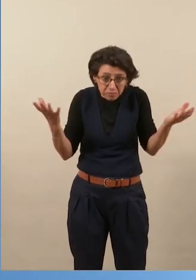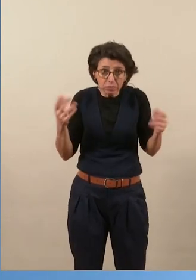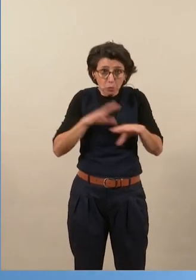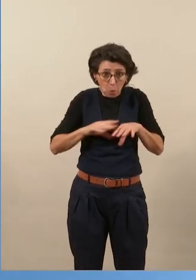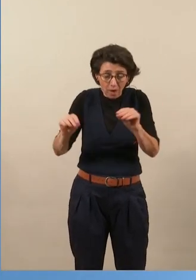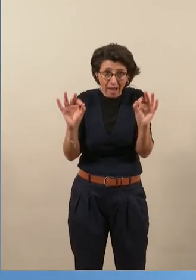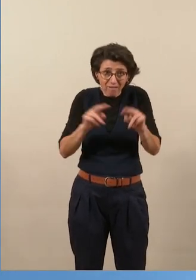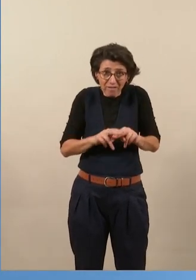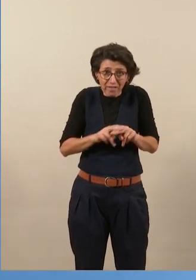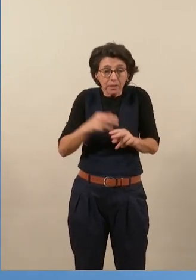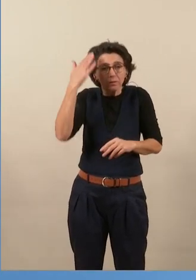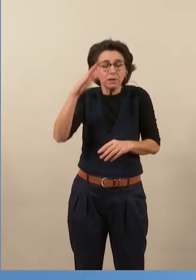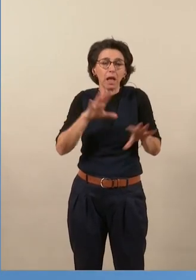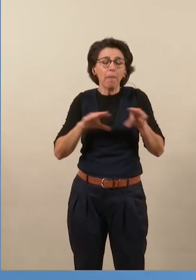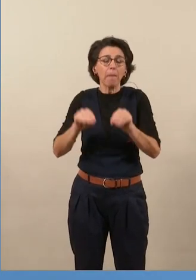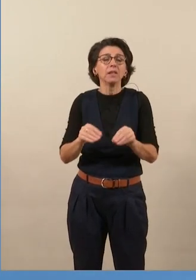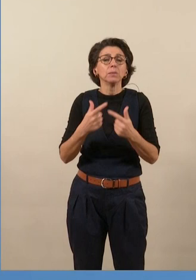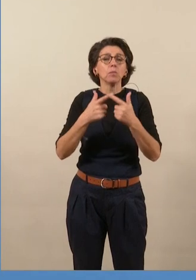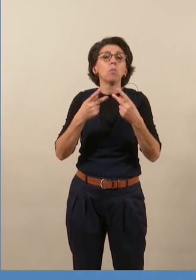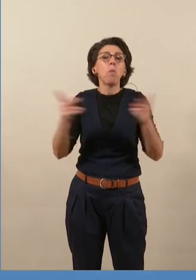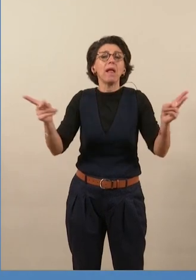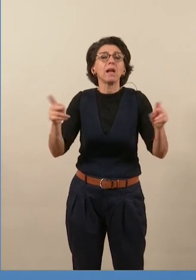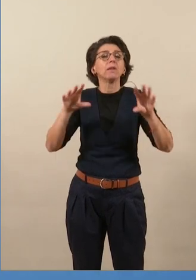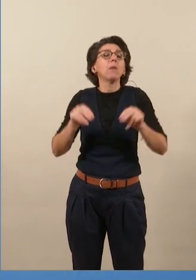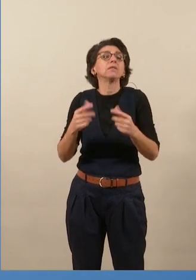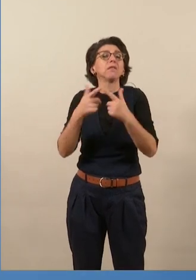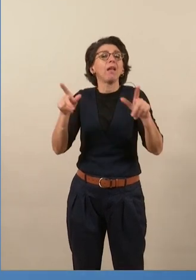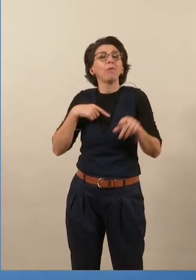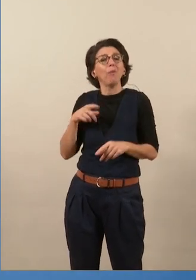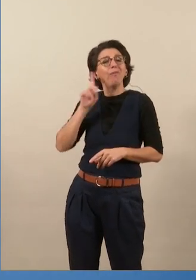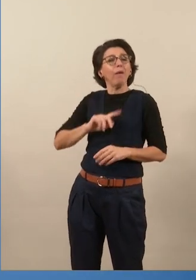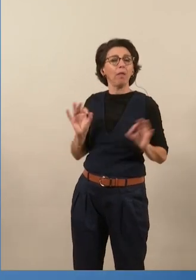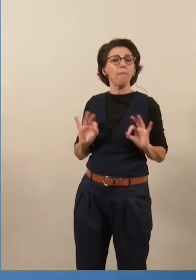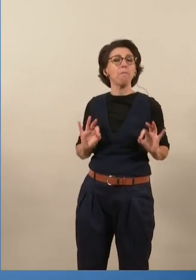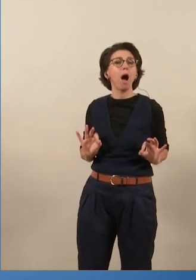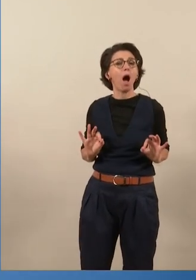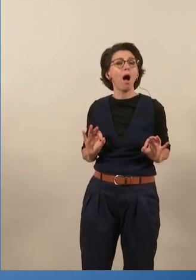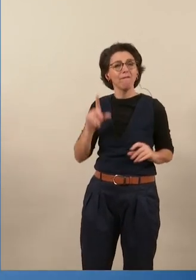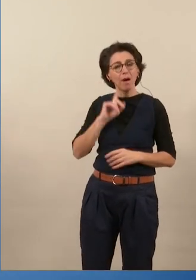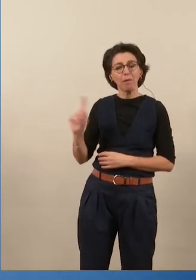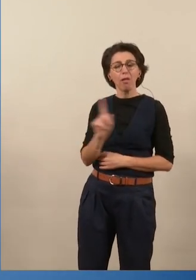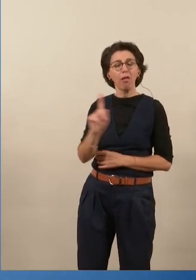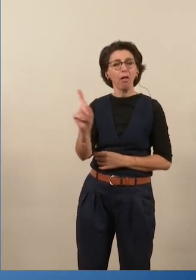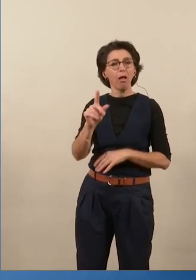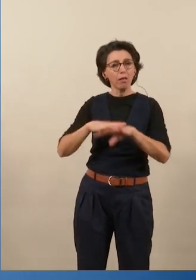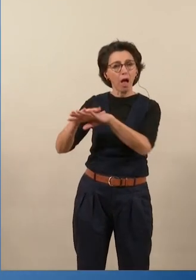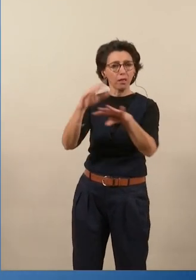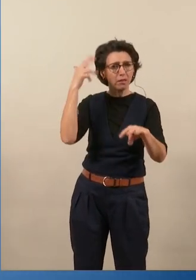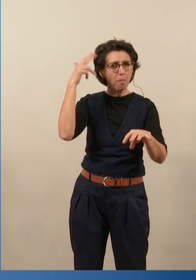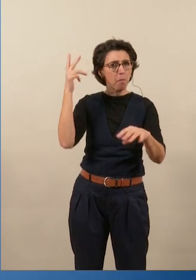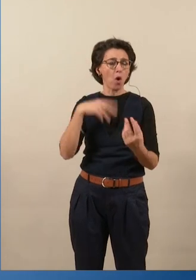sont plus libres dans l'espace public que pour une femme la liberté de circuler dans tous les quartiers de la ville régrette et peu importe